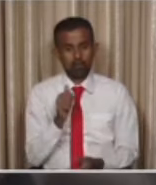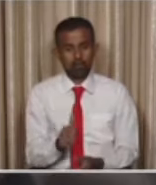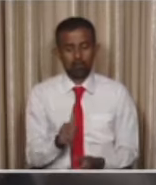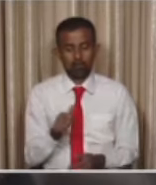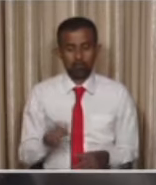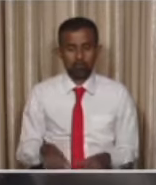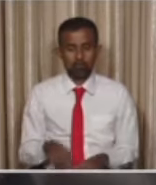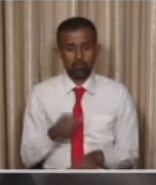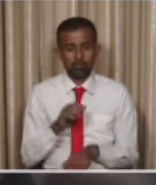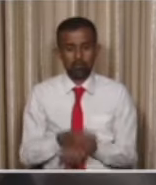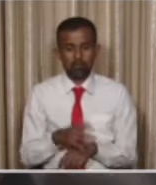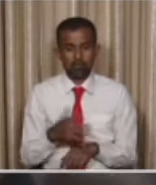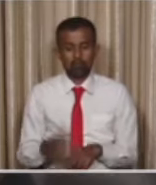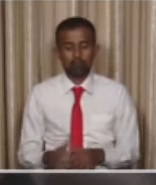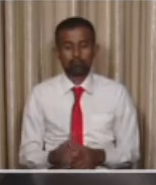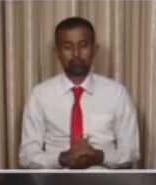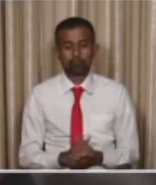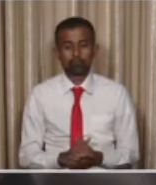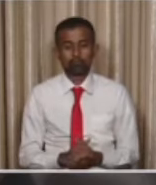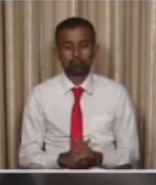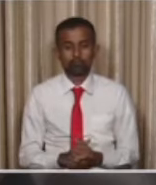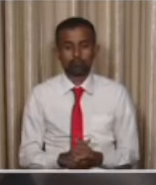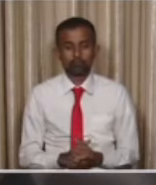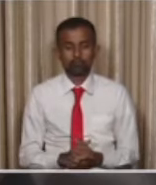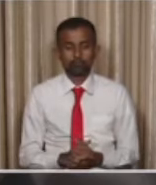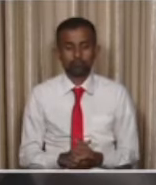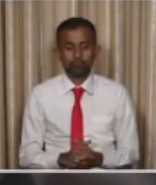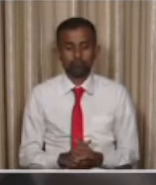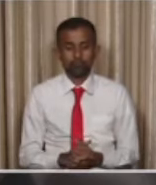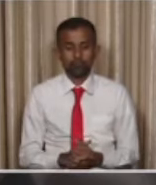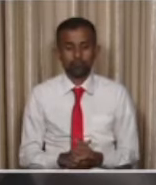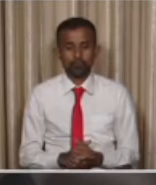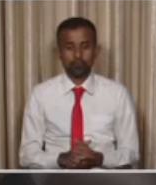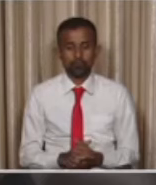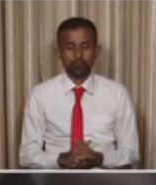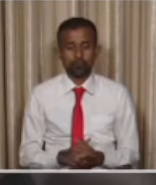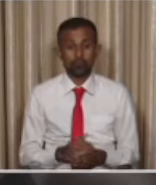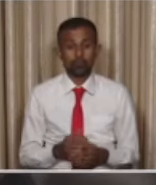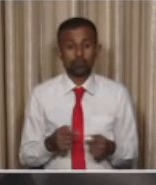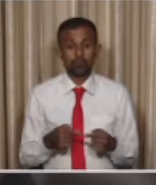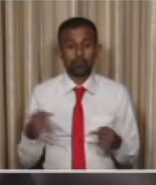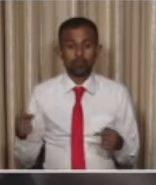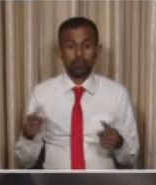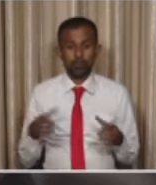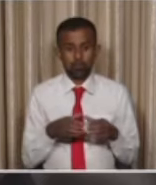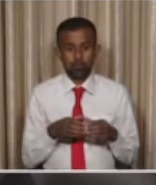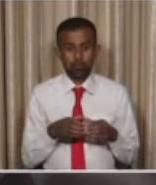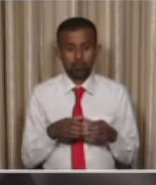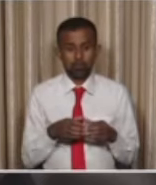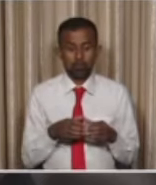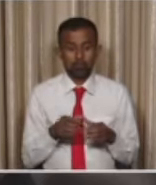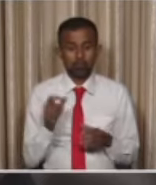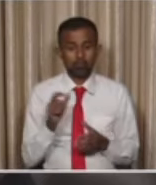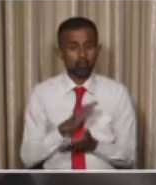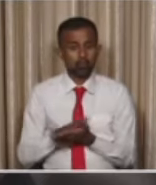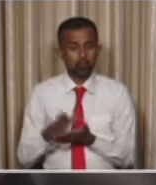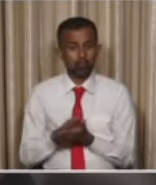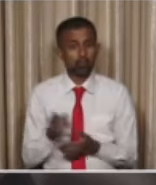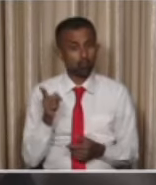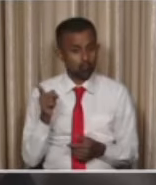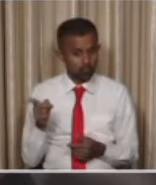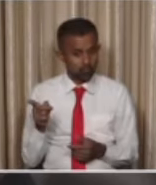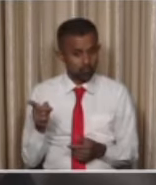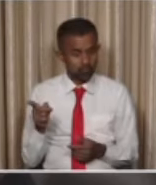பிரதான எதிர்க்கட்சி தலைவருக்கு நாங்கள் ஆதரவு கொடுக்கிற போது அவருக்கும் இதனை ஒரு எச்சரிக்கையாக நான் சொல்லி வைக்க விரும்புகிறேன். எங்களோடு